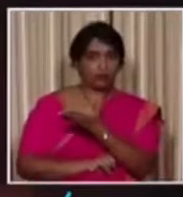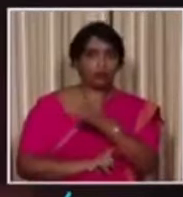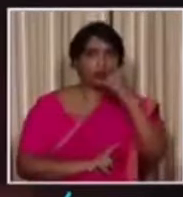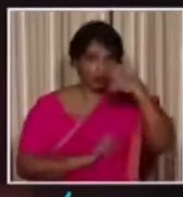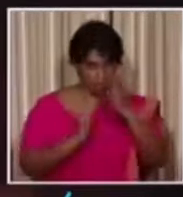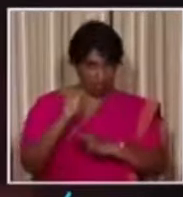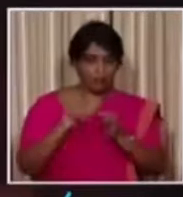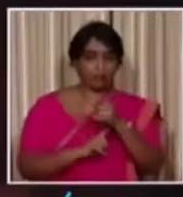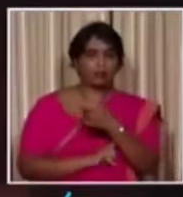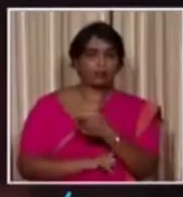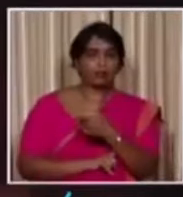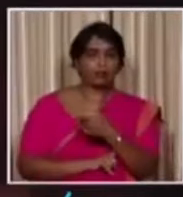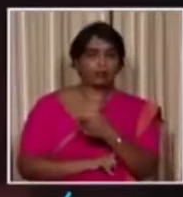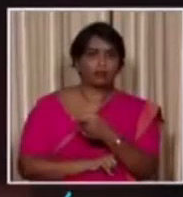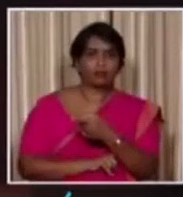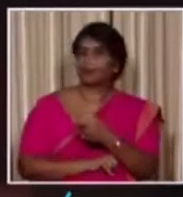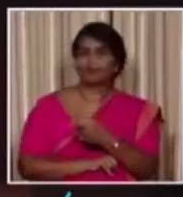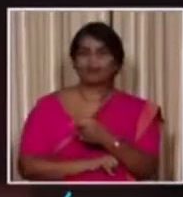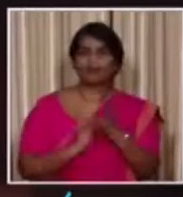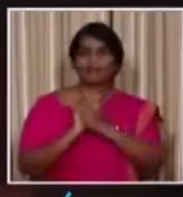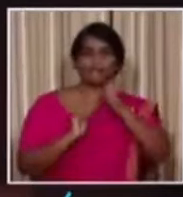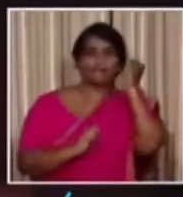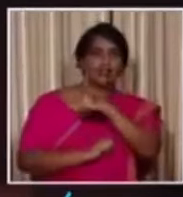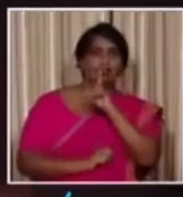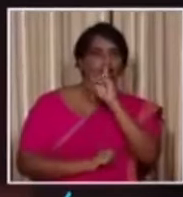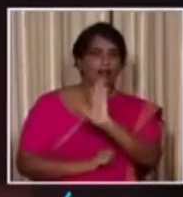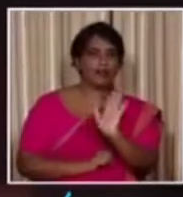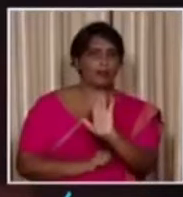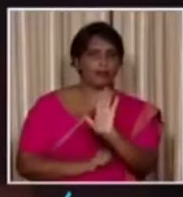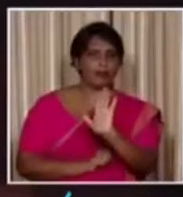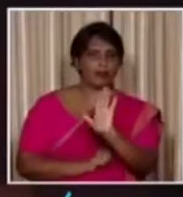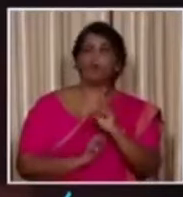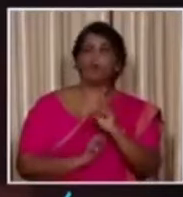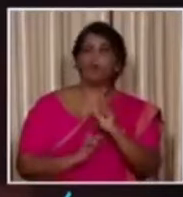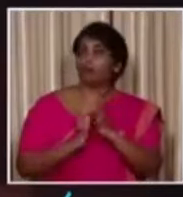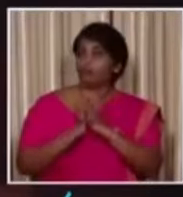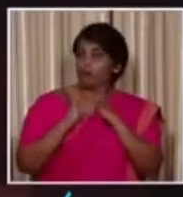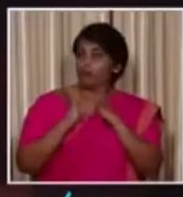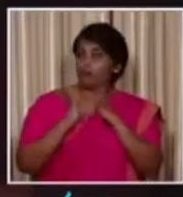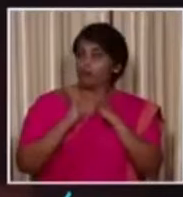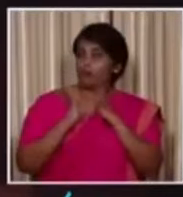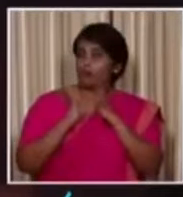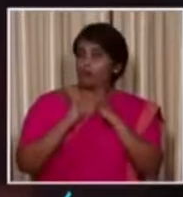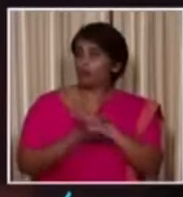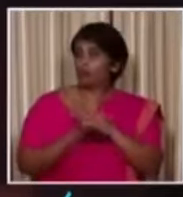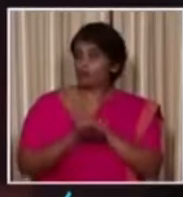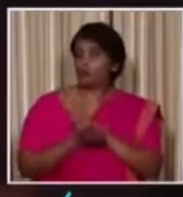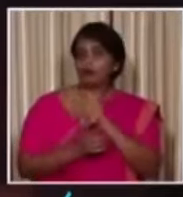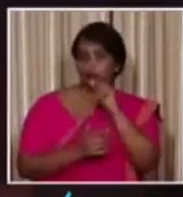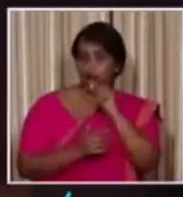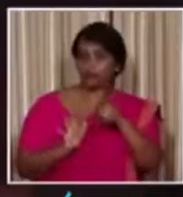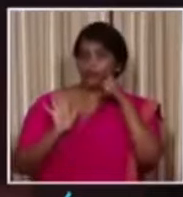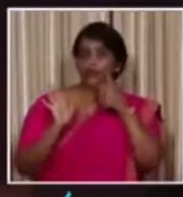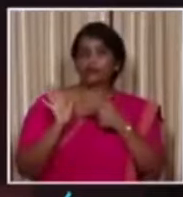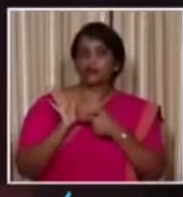නියෝජ්‍ය ඇමතිවරයාද? මේවා මේ මඩ ගහන්න කියන කතා නෙවෙයි. බොහොම පැහැදිලිව විදිහේ